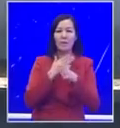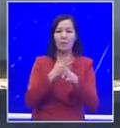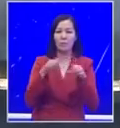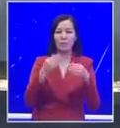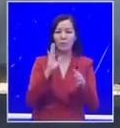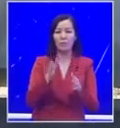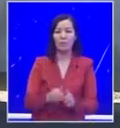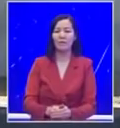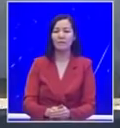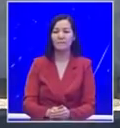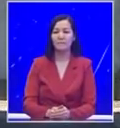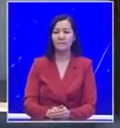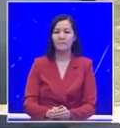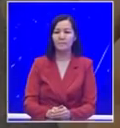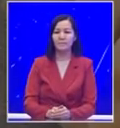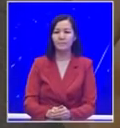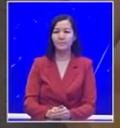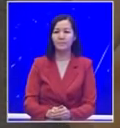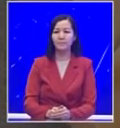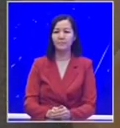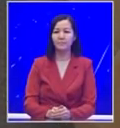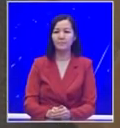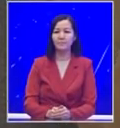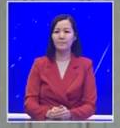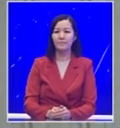жақты көмек көрсетпек.